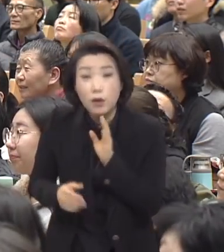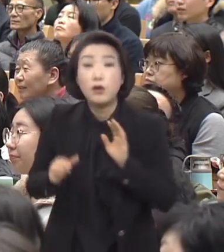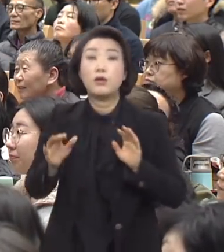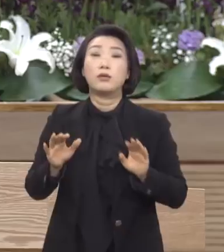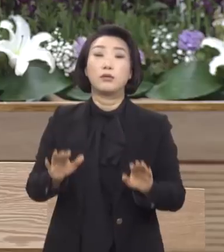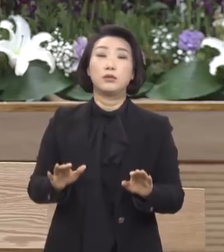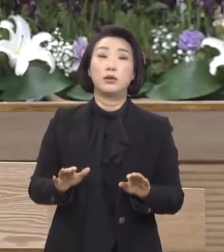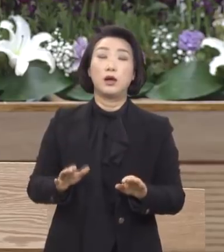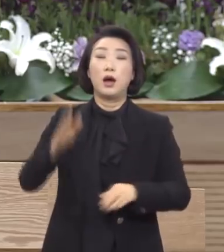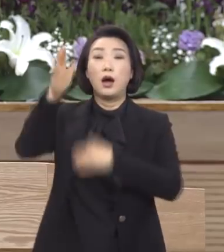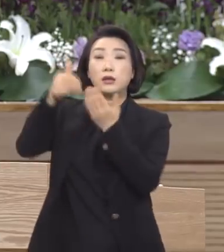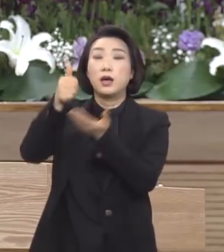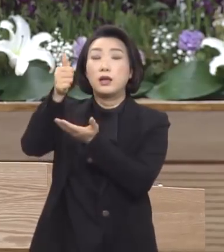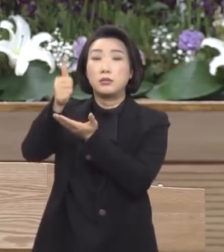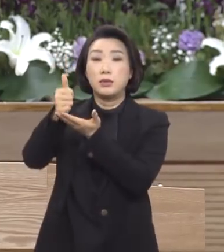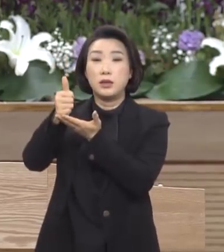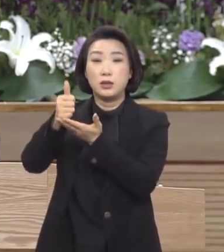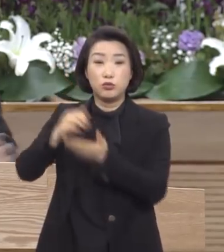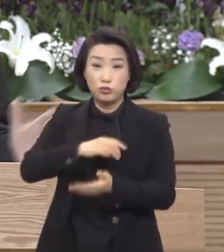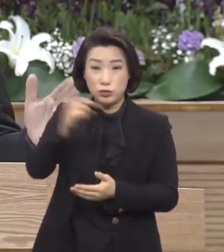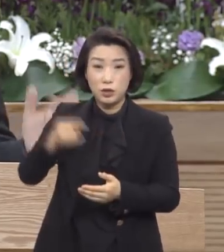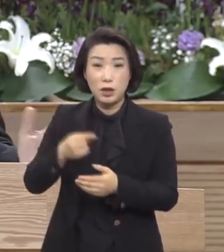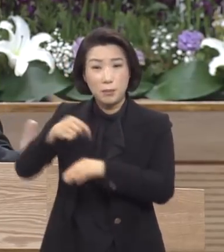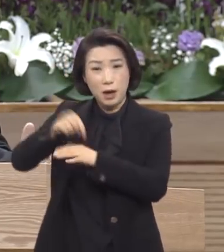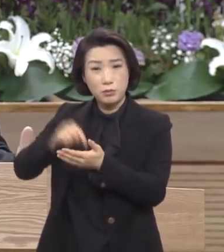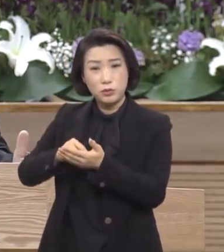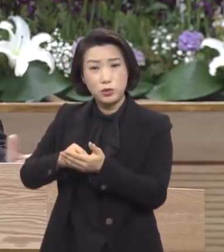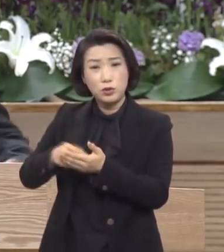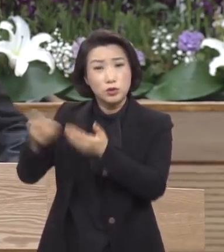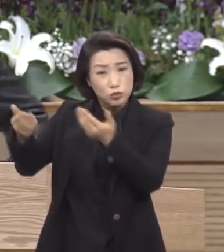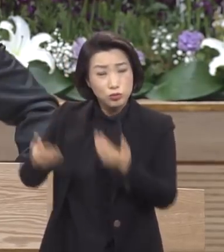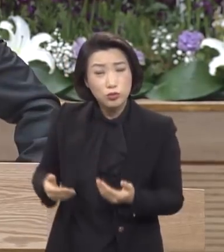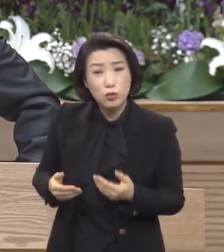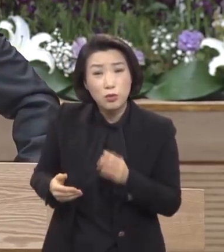근데 하나님이 이토록 우리에게 마음을 쏟으시고